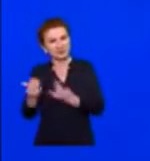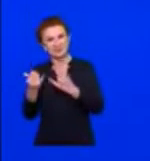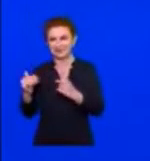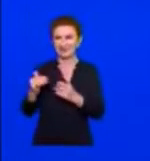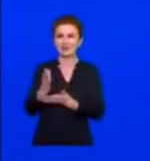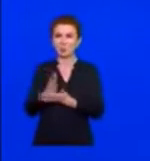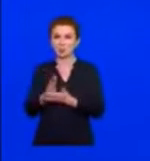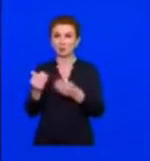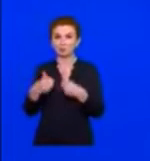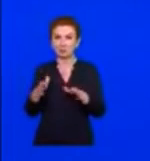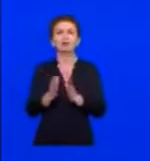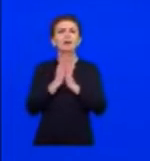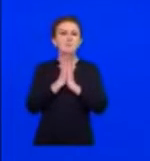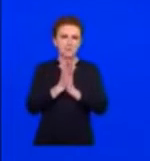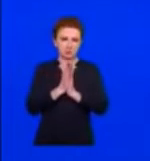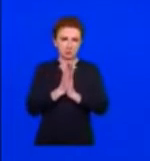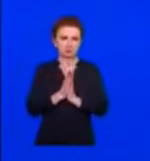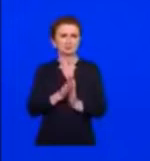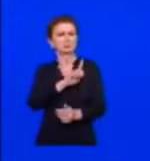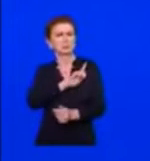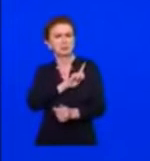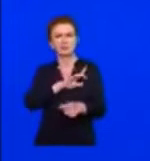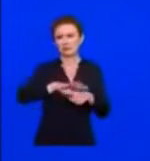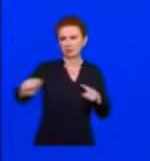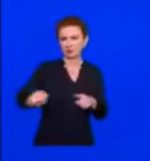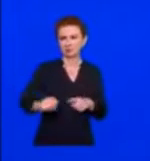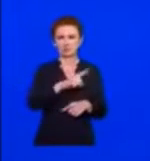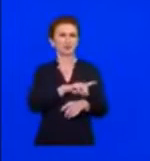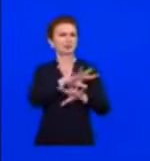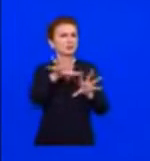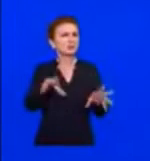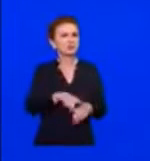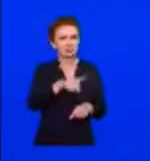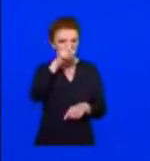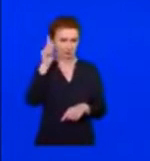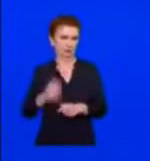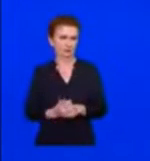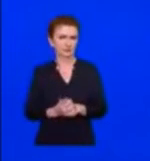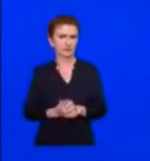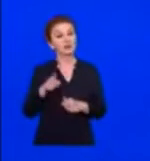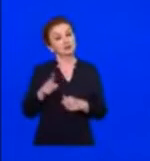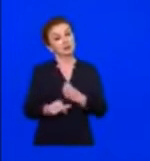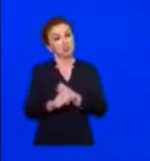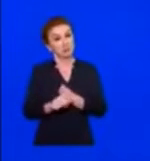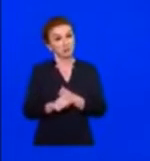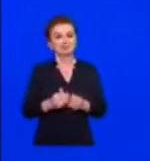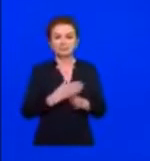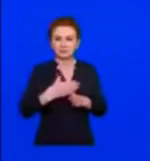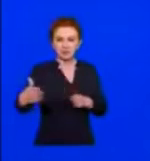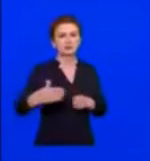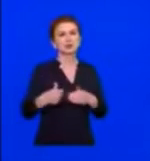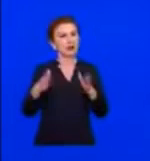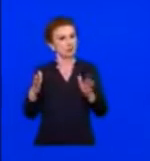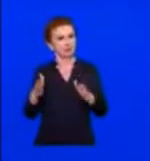tę dyscyplinę społeczną. To od niej zależy tempo dalszego uwalniania gospodarki. Ja jestem przekonany, że